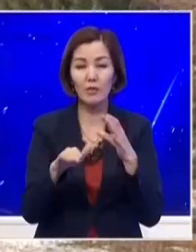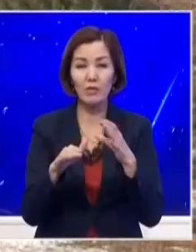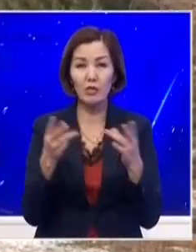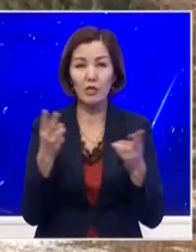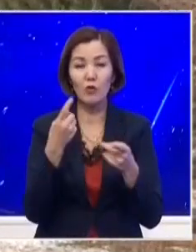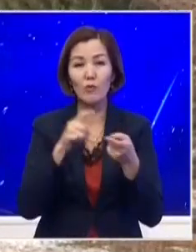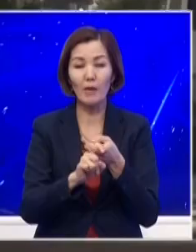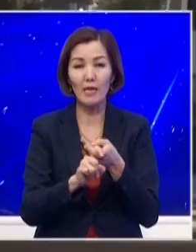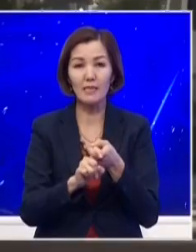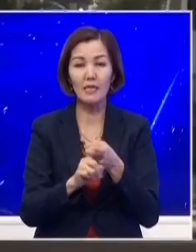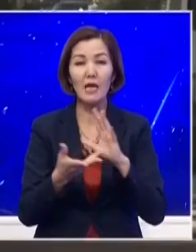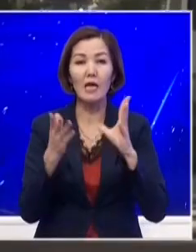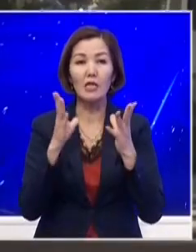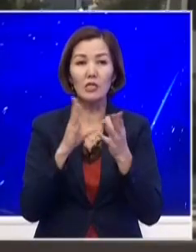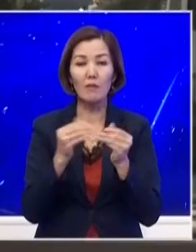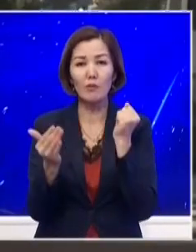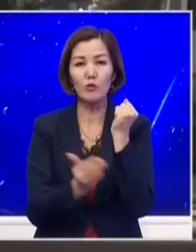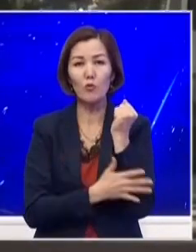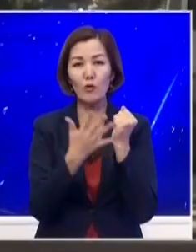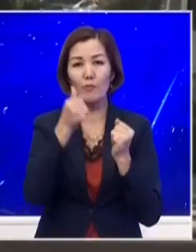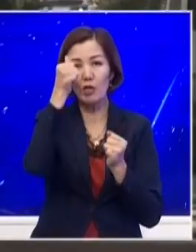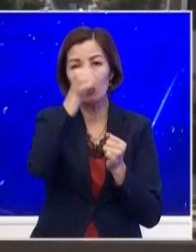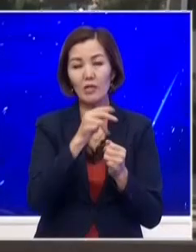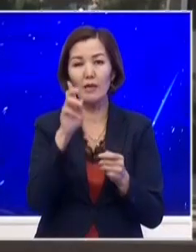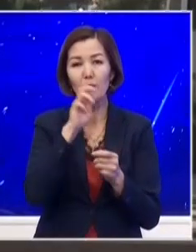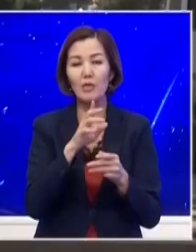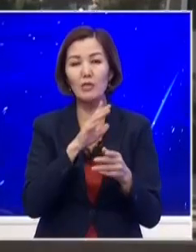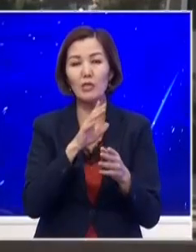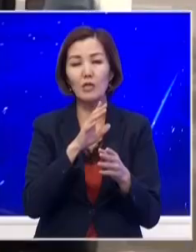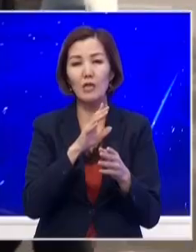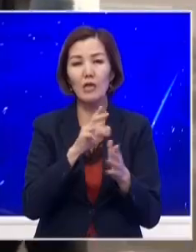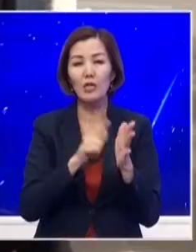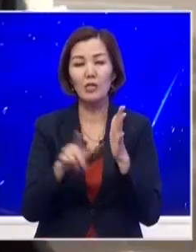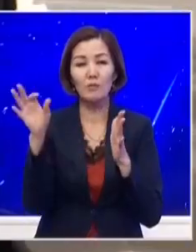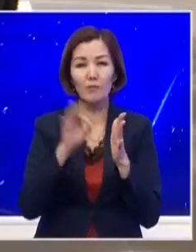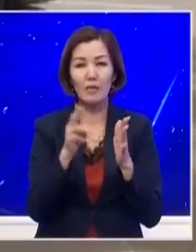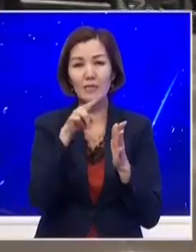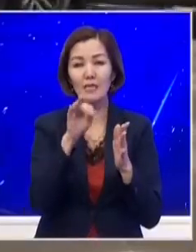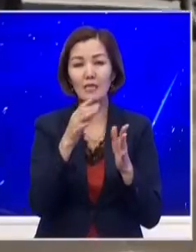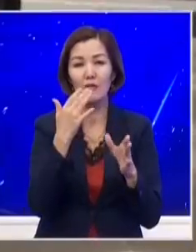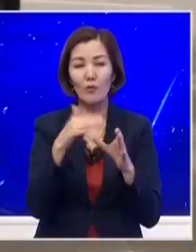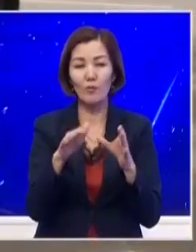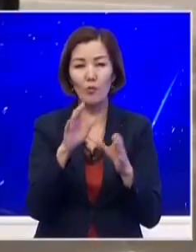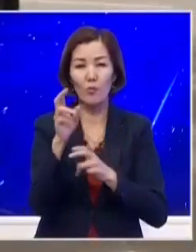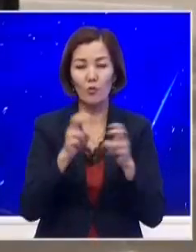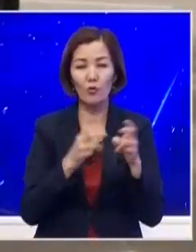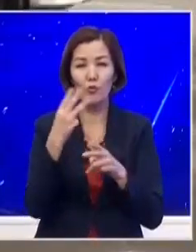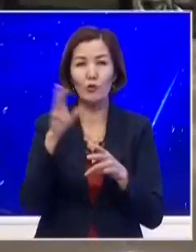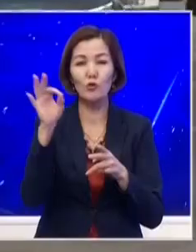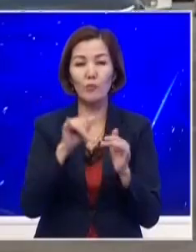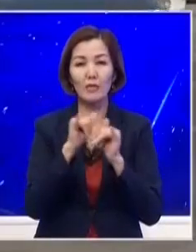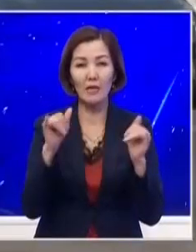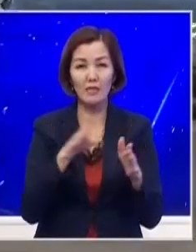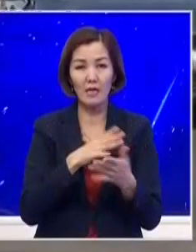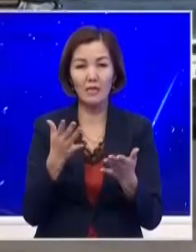шығарылуымен байланысты. Жалпы бізде соңғы 5 жылда бензинді өндіру 70%, дизельді өндіру 33% артқан. Былтыр